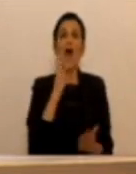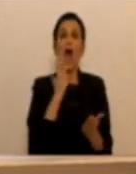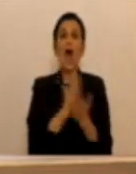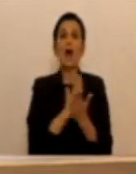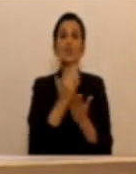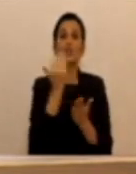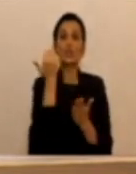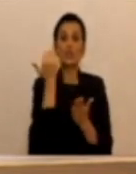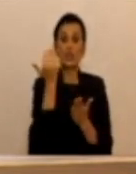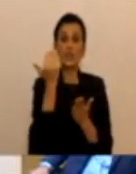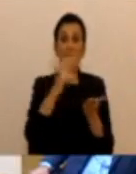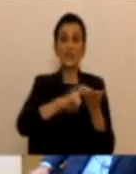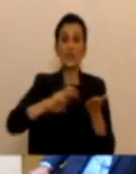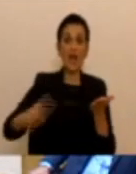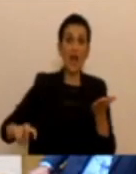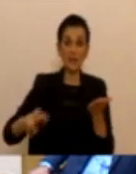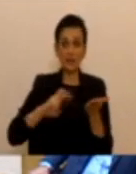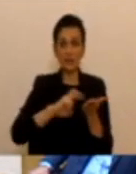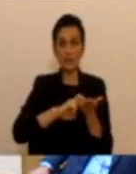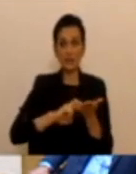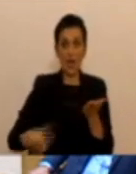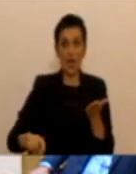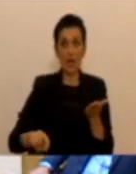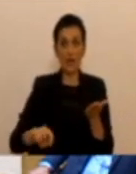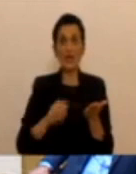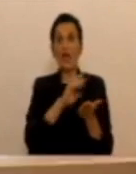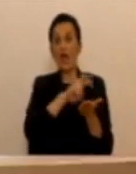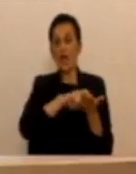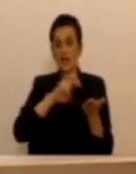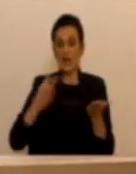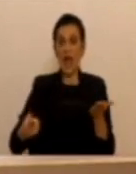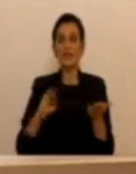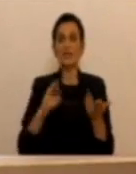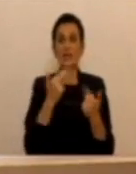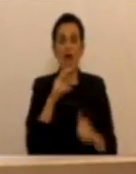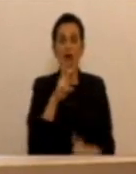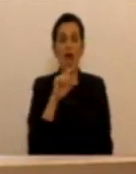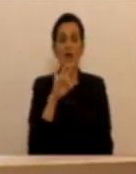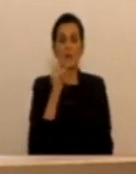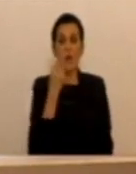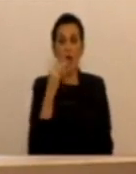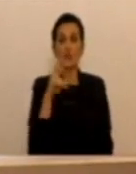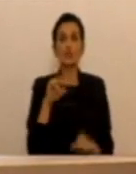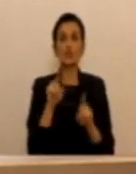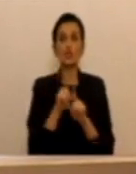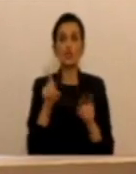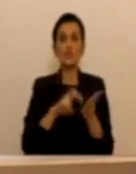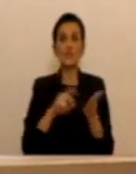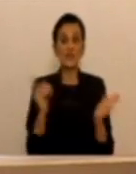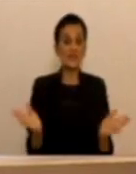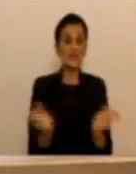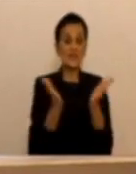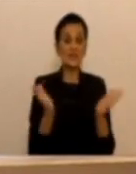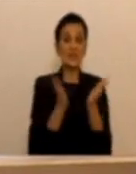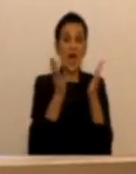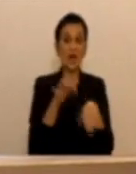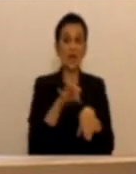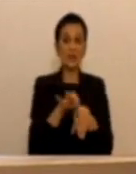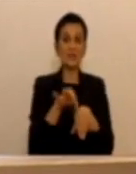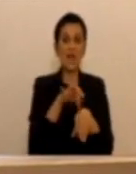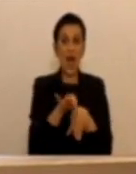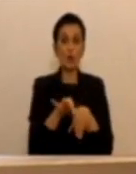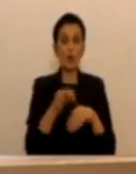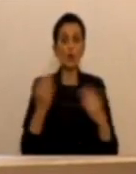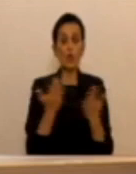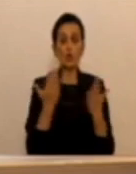თქვენ გადადექით და გადადგა ირაკლი ხარიფაშვილი, რომელმაც წახალისა ის ძალადობა, რომელმაც